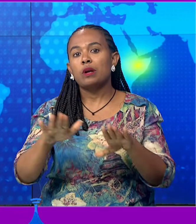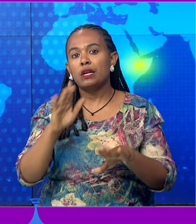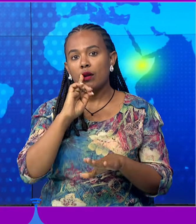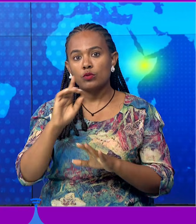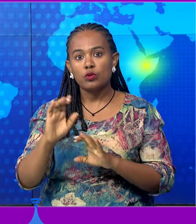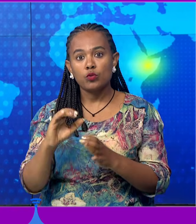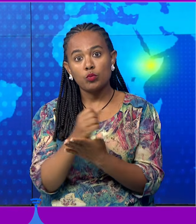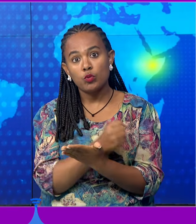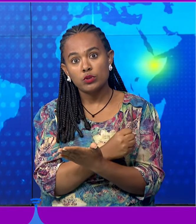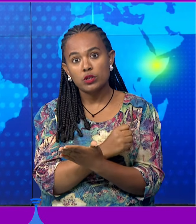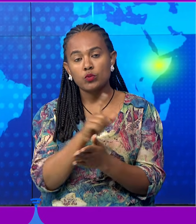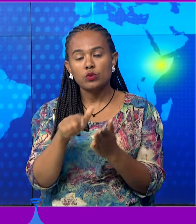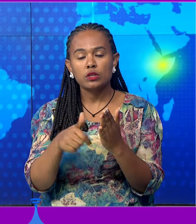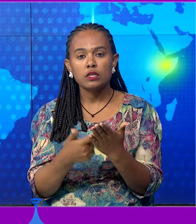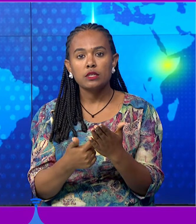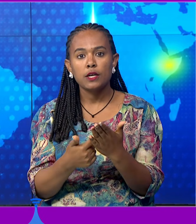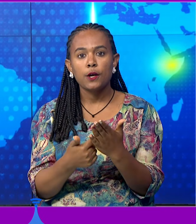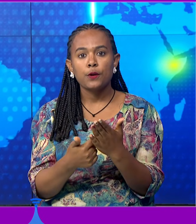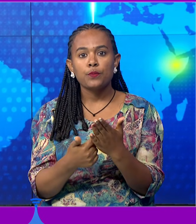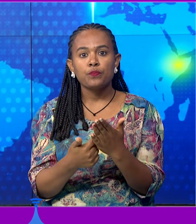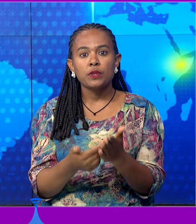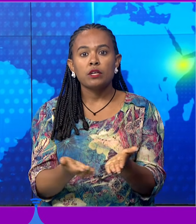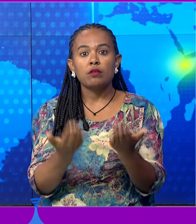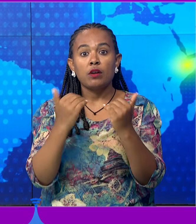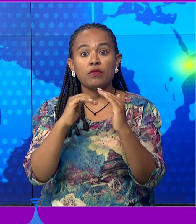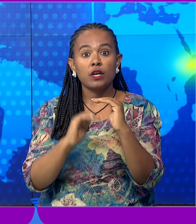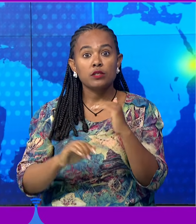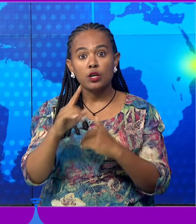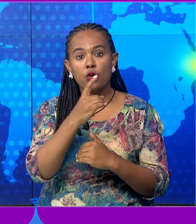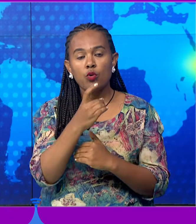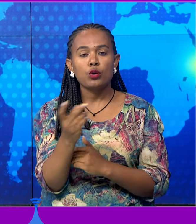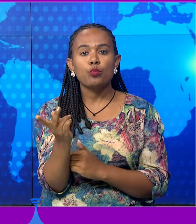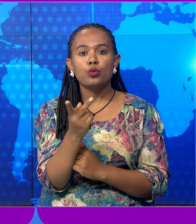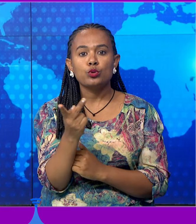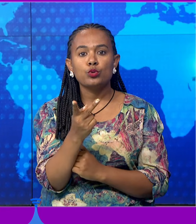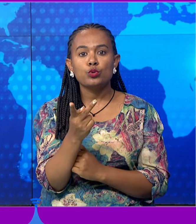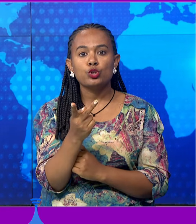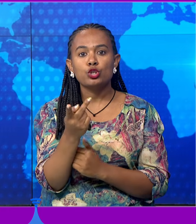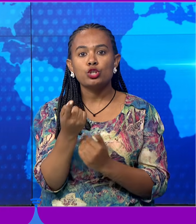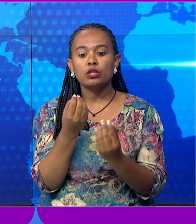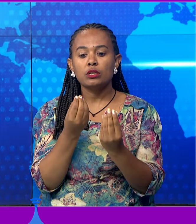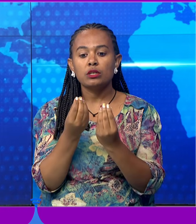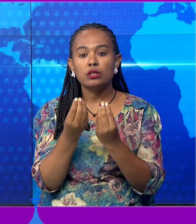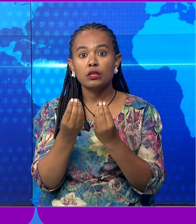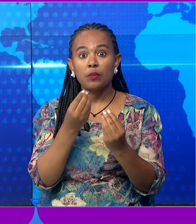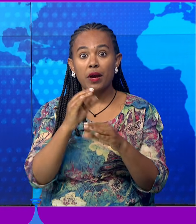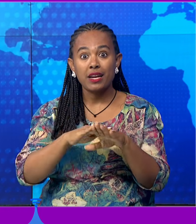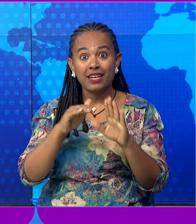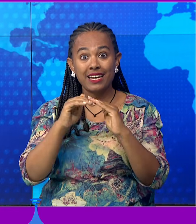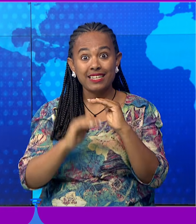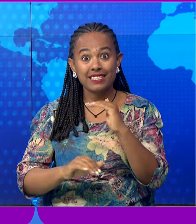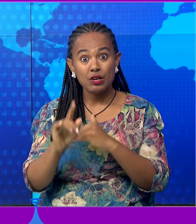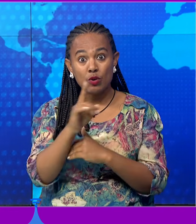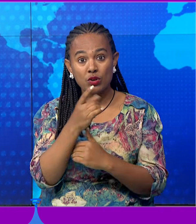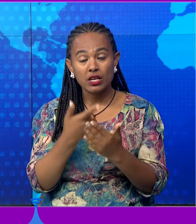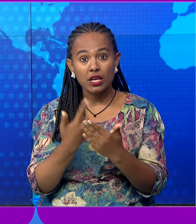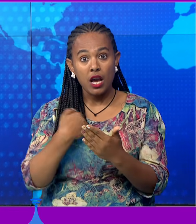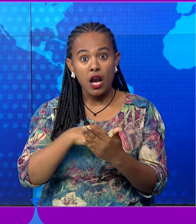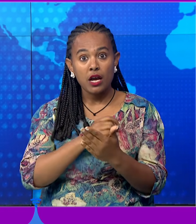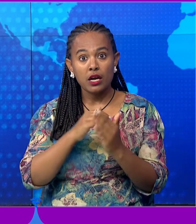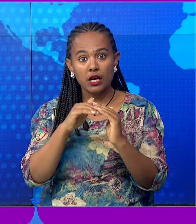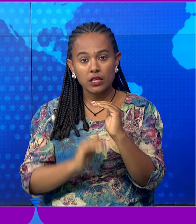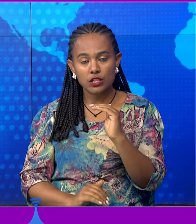የሚወሰደው። ስለዚህ ታሪፍ ቀንሰን ከሆነ በሁለትዮሽ ገበያ እድል ድርድር እኛ የቀነስነው ታሪፍ የእኛ